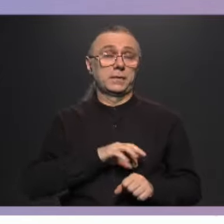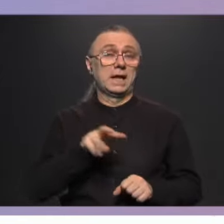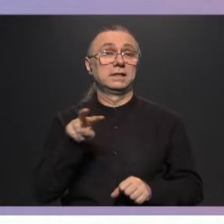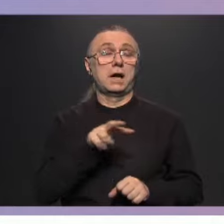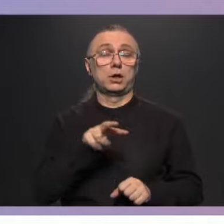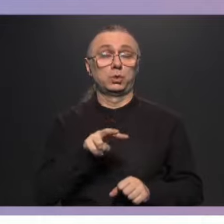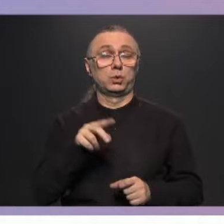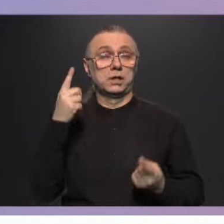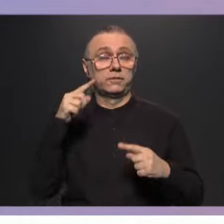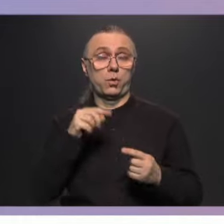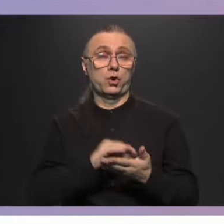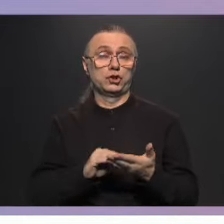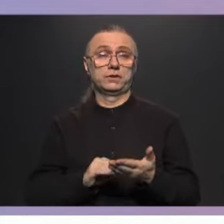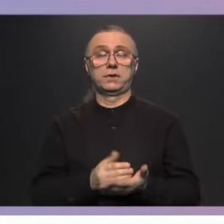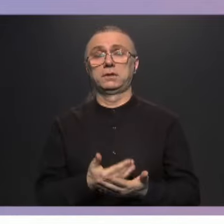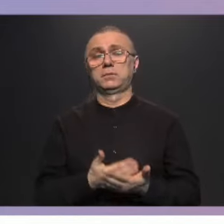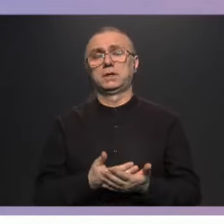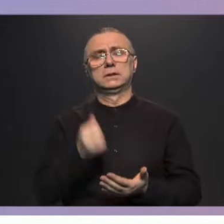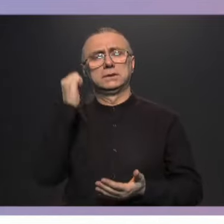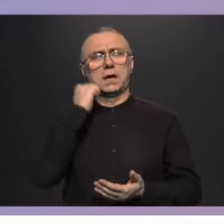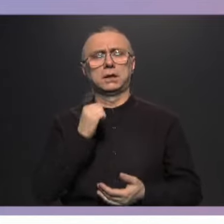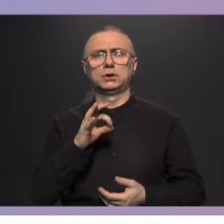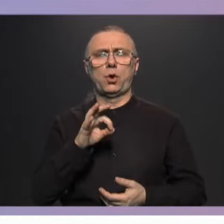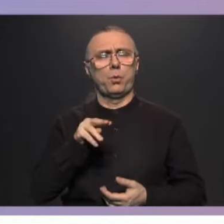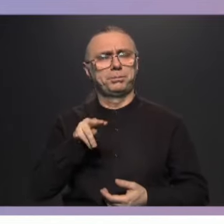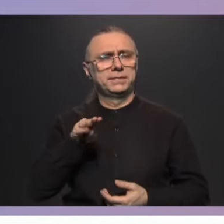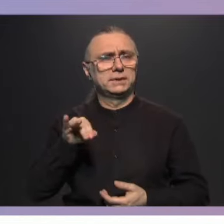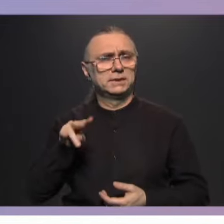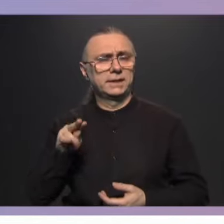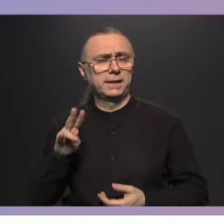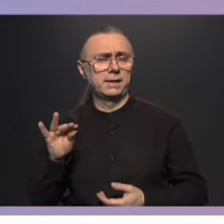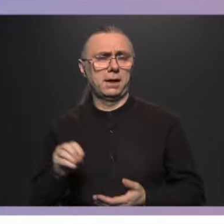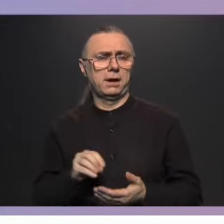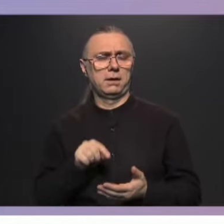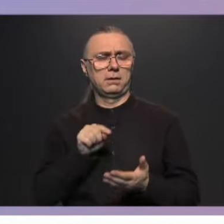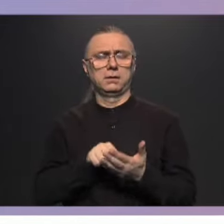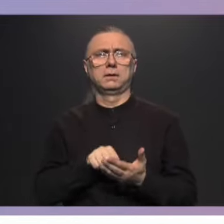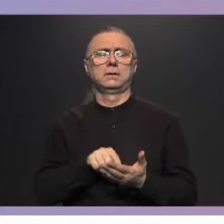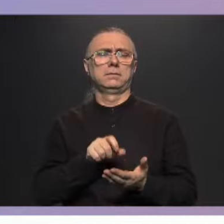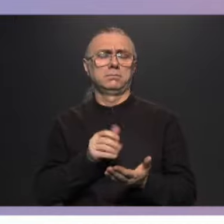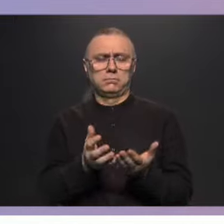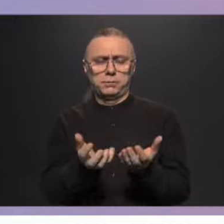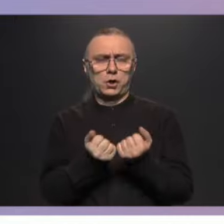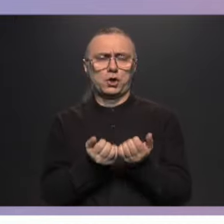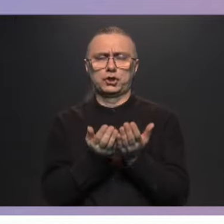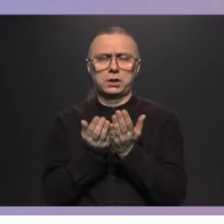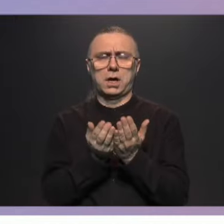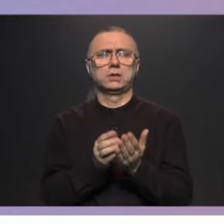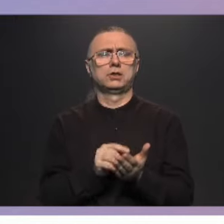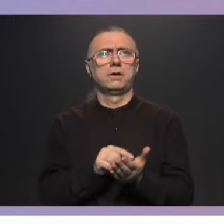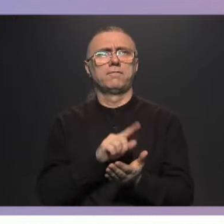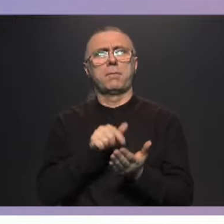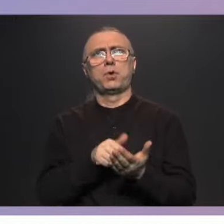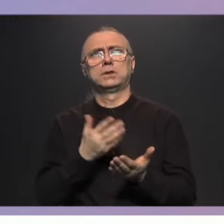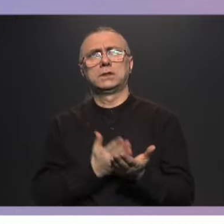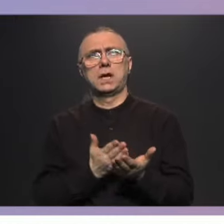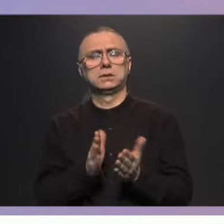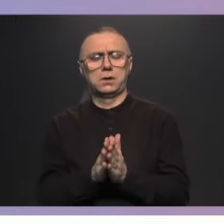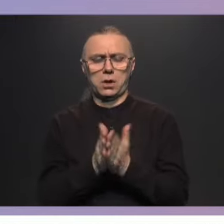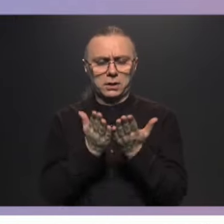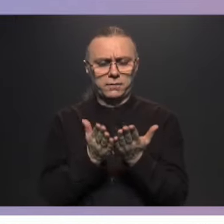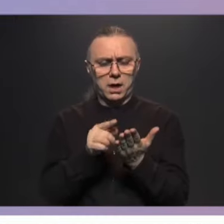это я и старцы оптинские, там огромное количество. То есть берешь и читаешь, задаешь точный вопрос, формулируешь этот вопрос,